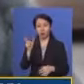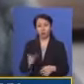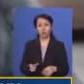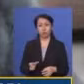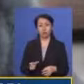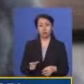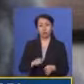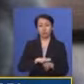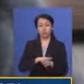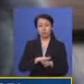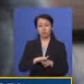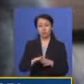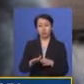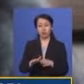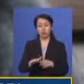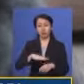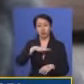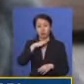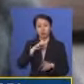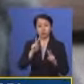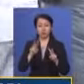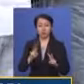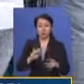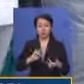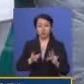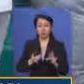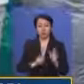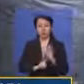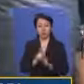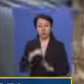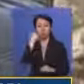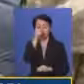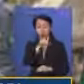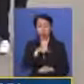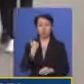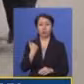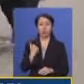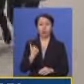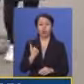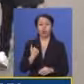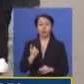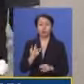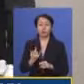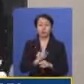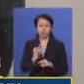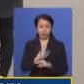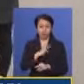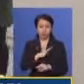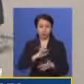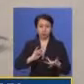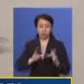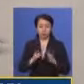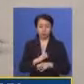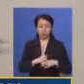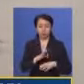области соблюдать меры предосторожности в сети интернет. С начала этого года на уловки мошенников посредством различных